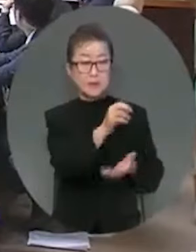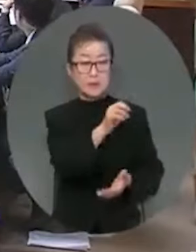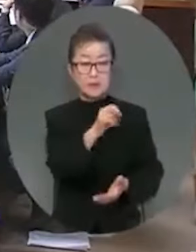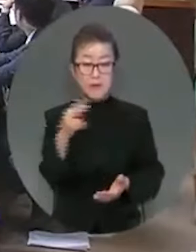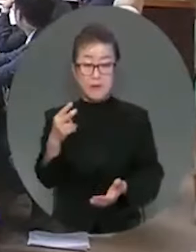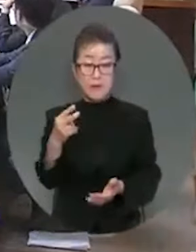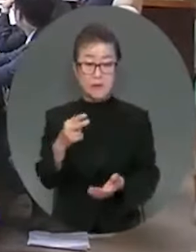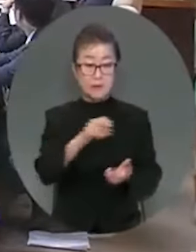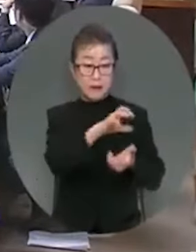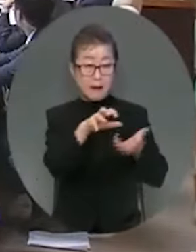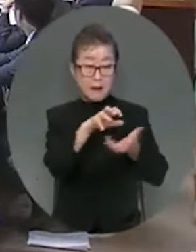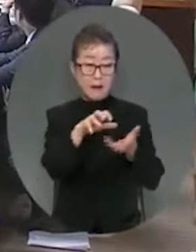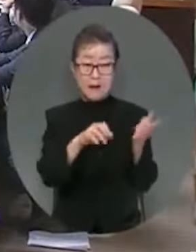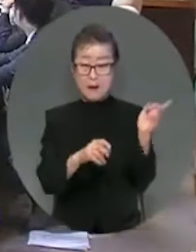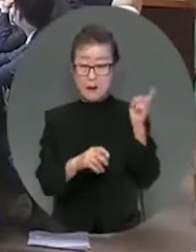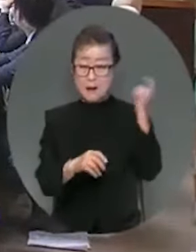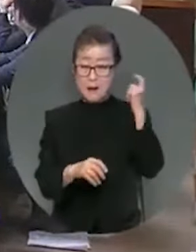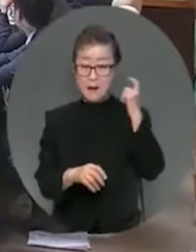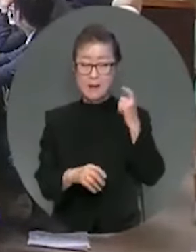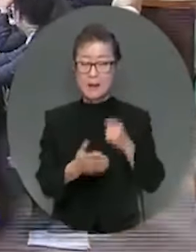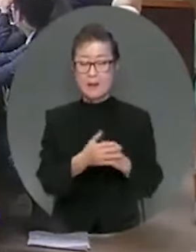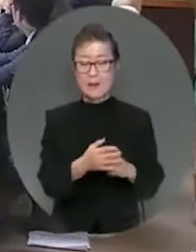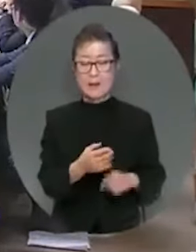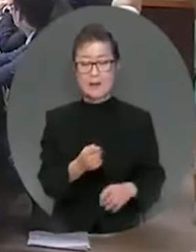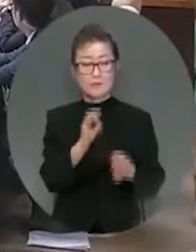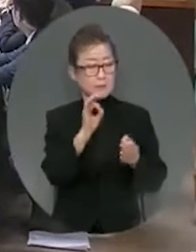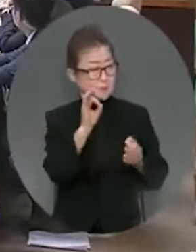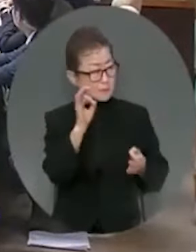야당 되면 소리 지르세요.